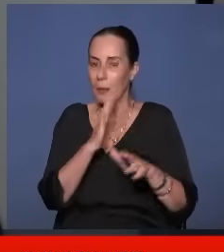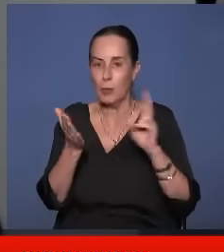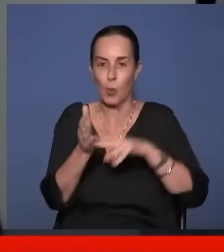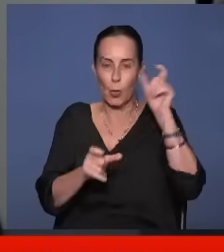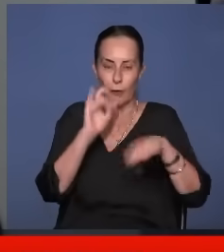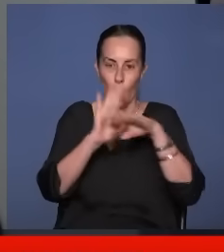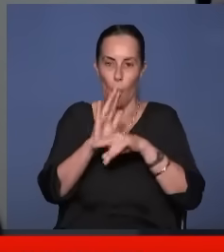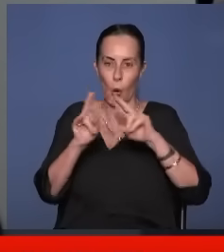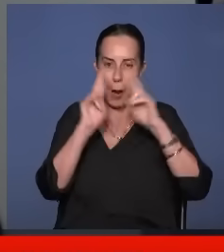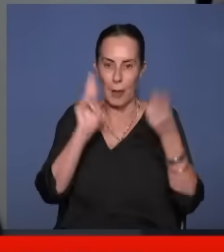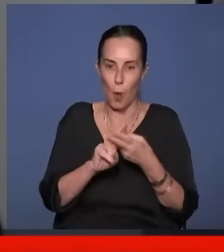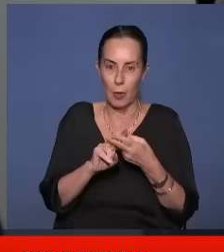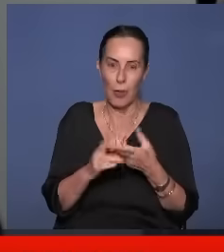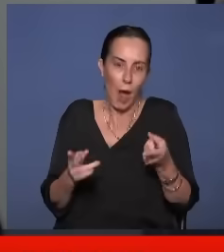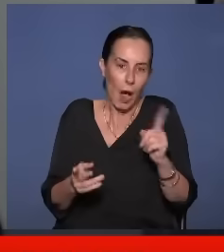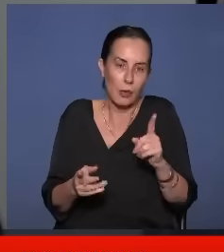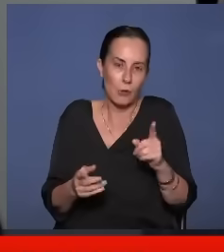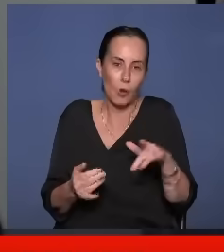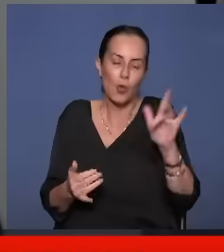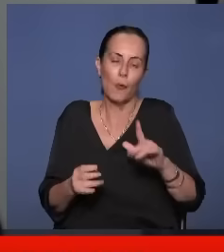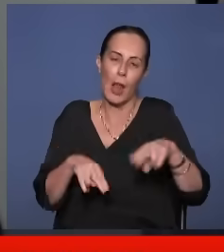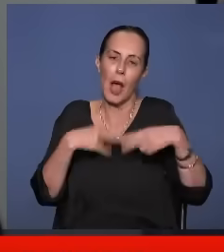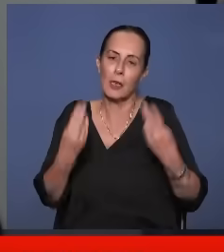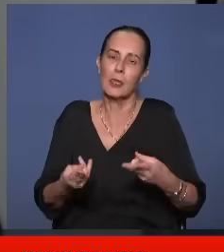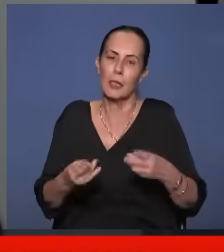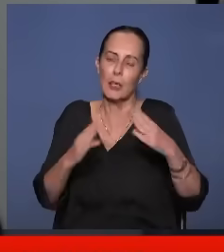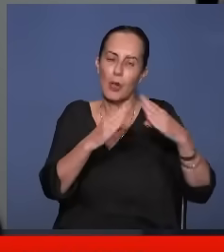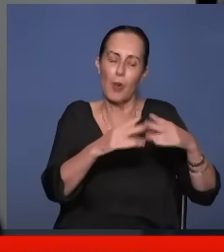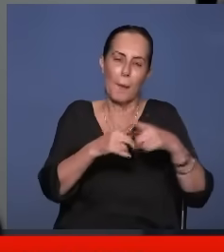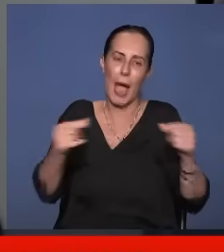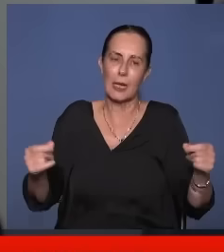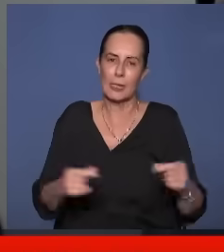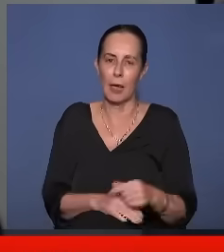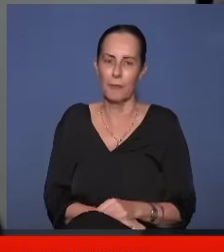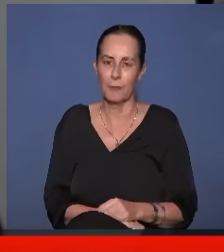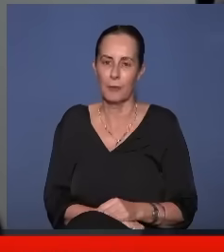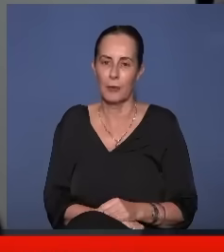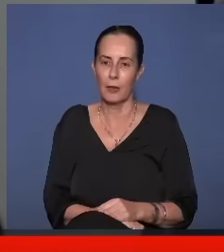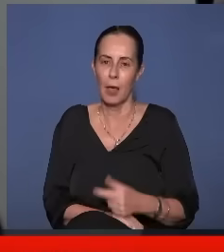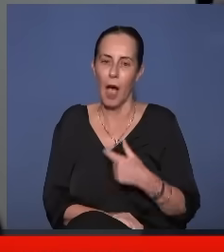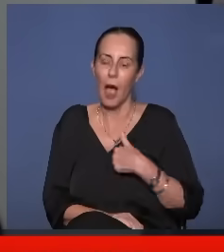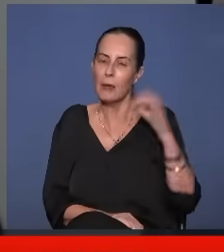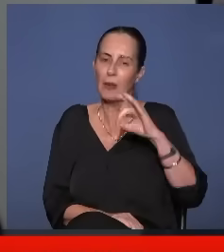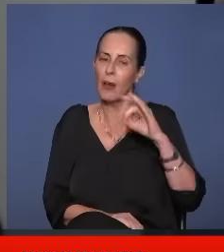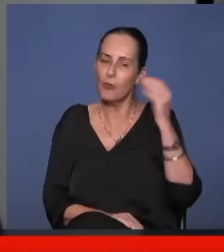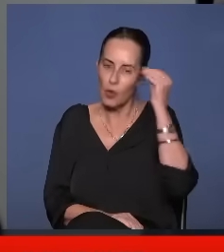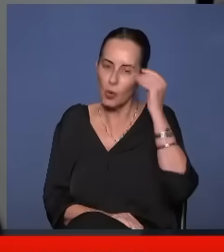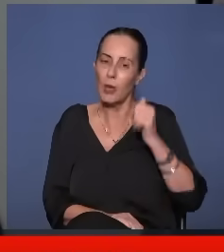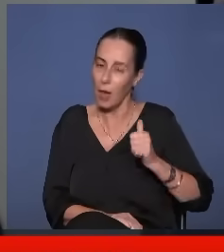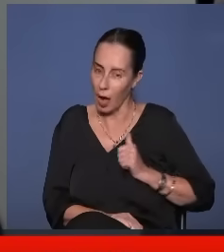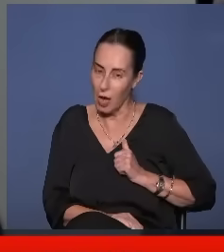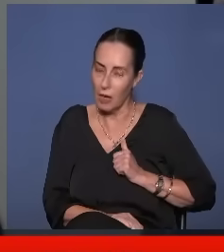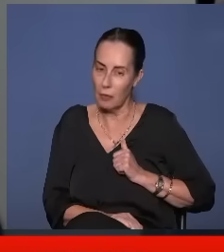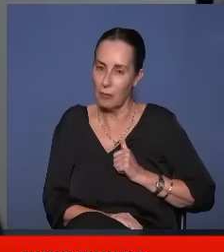והחוק הבינלאומי, אז הוא היום תובע להחזיר חזרה את ההתיישבות ברצועת עזה. אני עוד מהדור שזוכר את